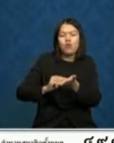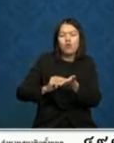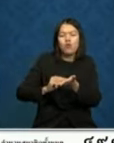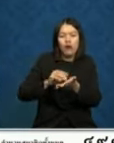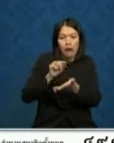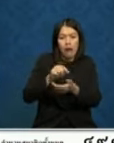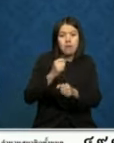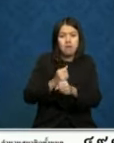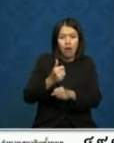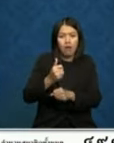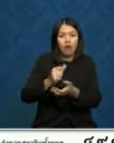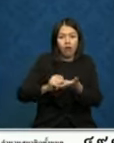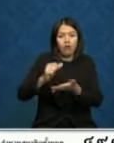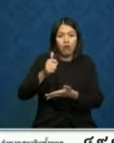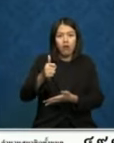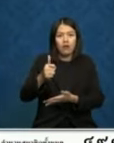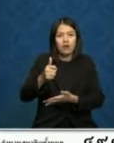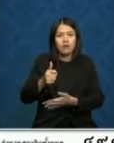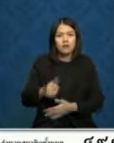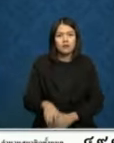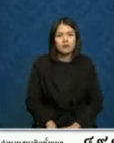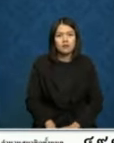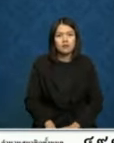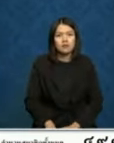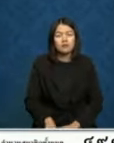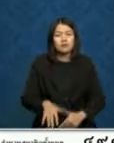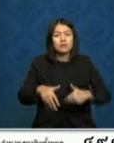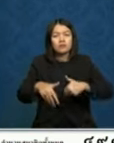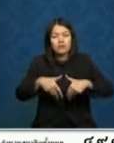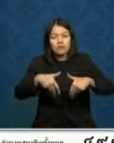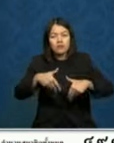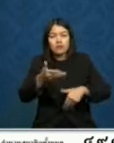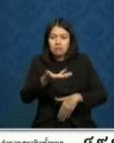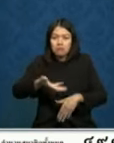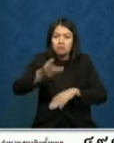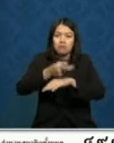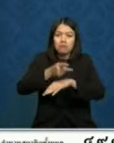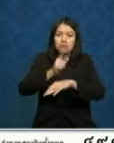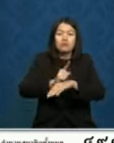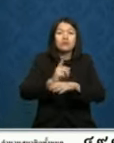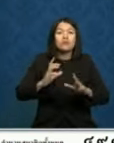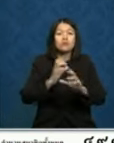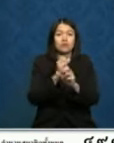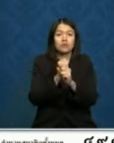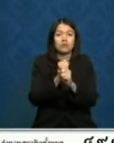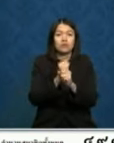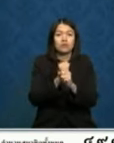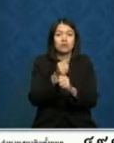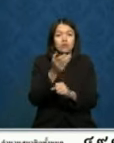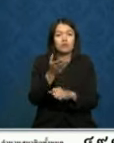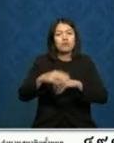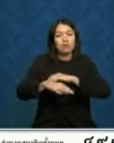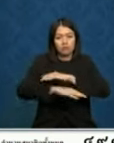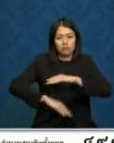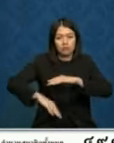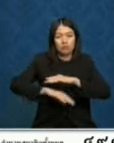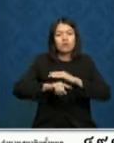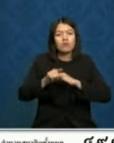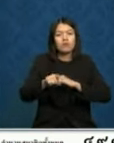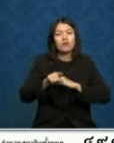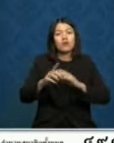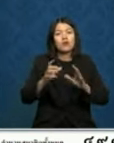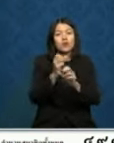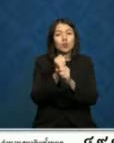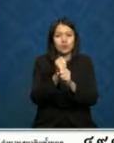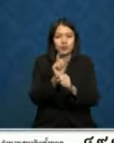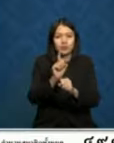าวได้ท่านประธานกับพี่น้องประชาชนกับพี่น้องในสภาผมจะสรุปให้ฟังง่ายๆนี่คือหลักฐานชิ้นหนึ่งแต่ผมจะสรุปแ